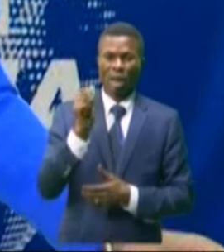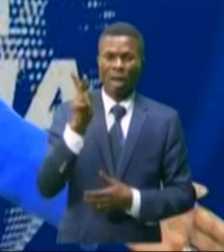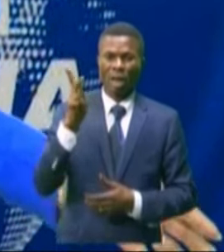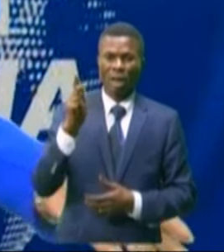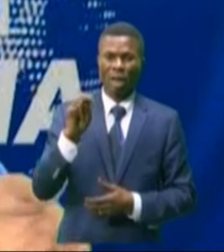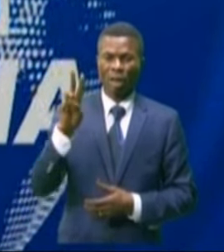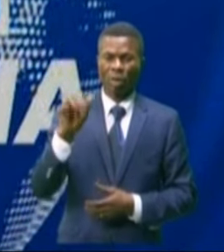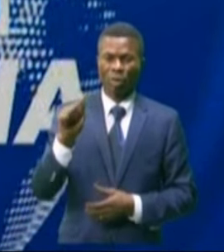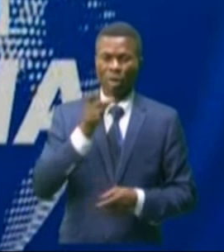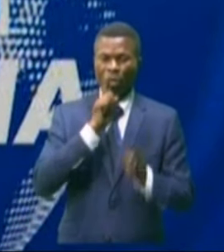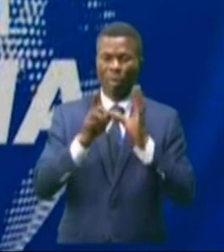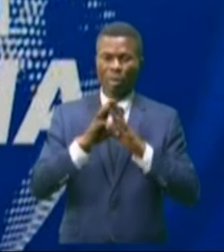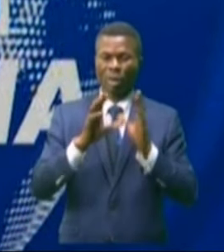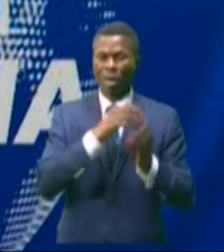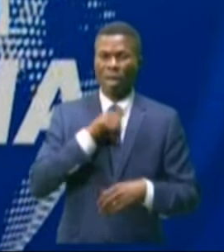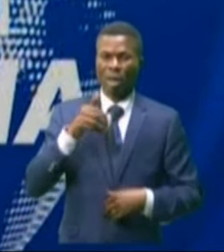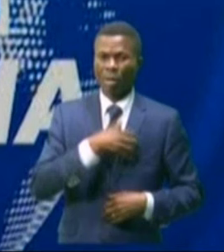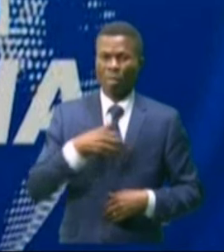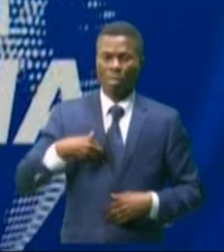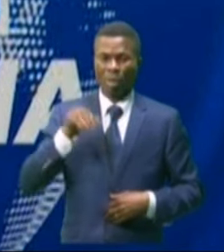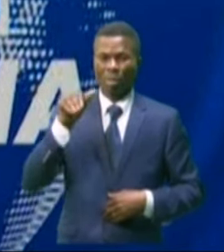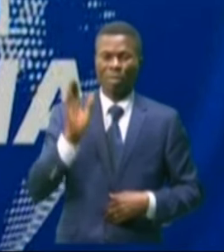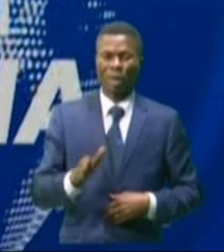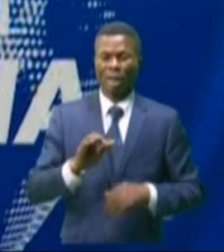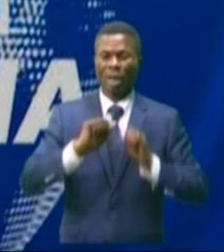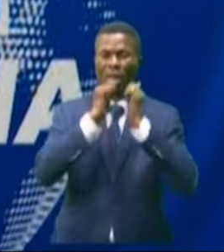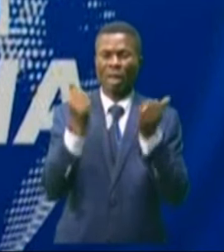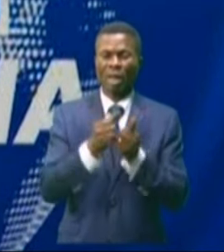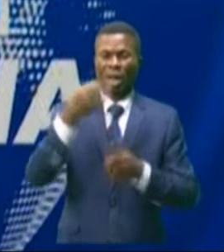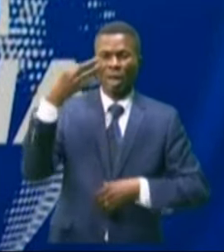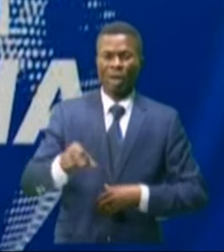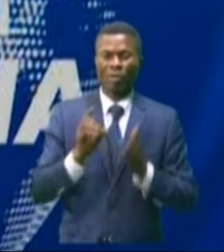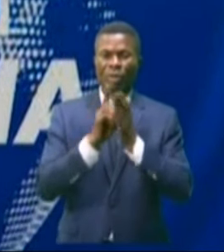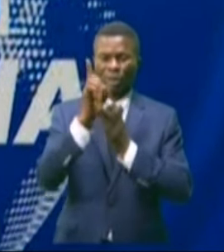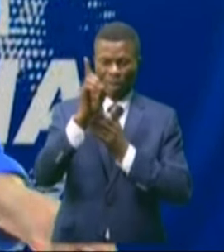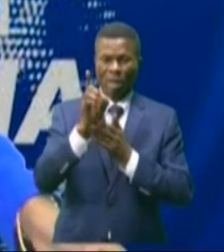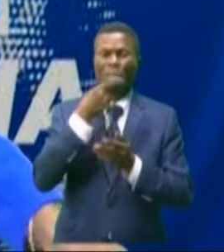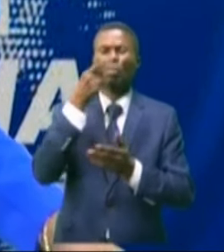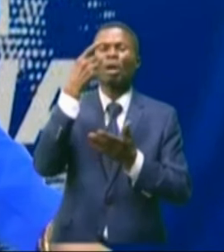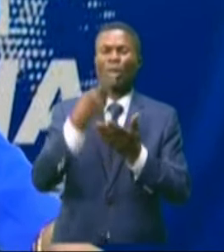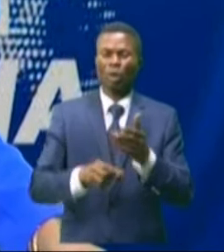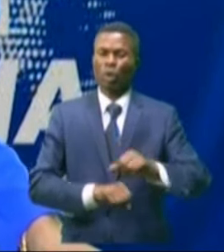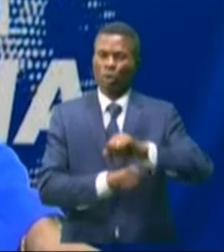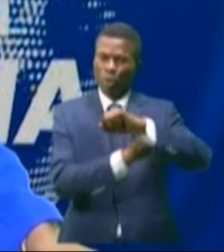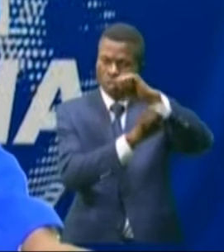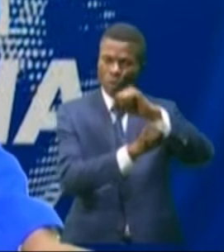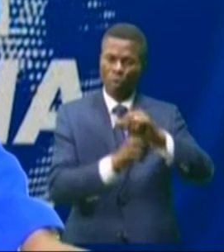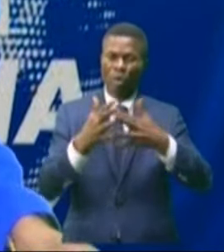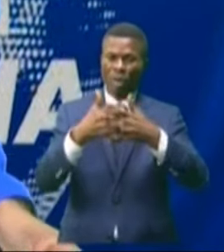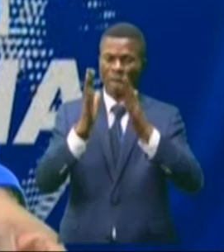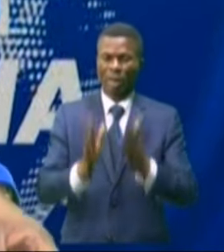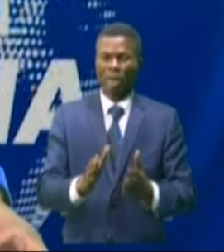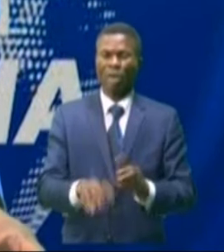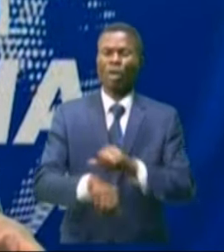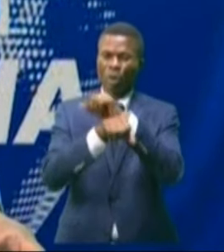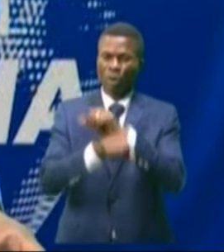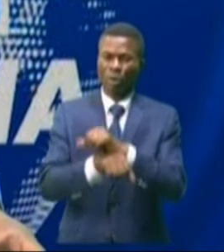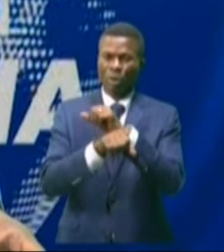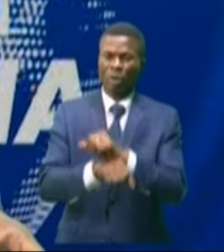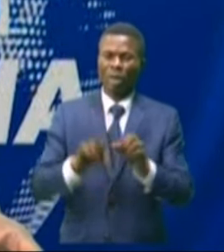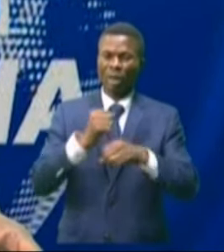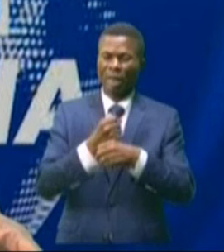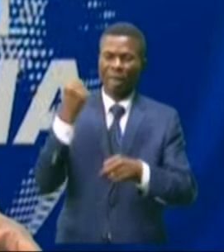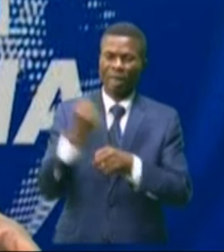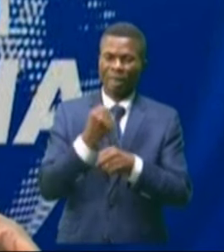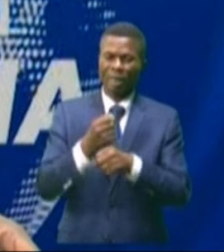des échanges avec la directrice de l'Agence française de développement au menu, l'accompagnement de ce partenaire traditionnel à la création